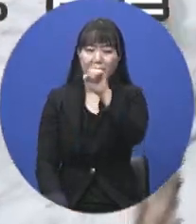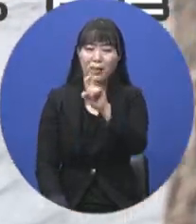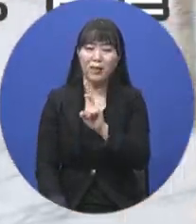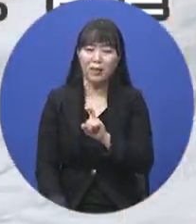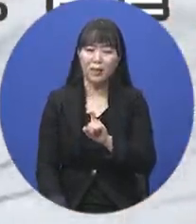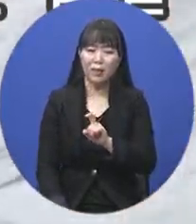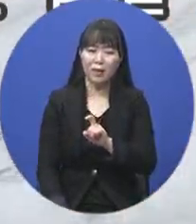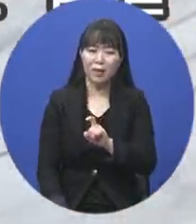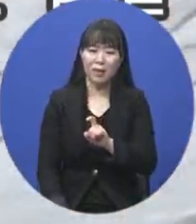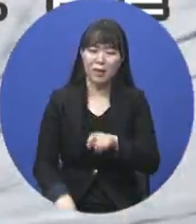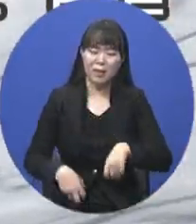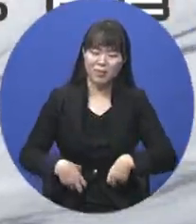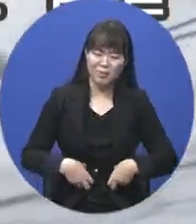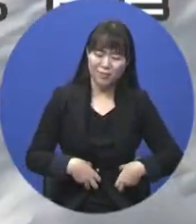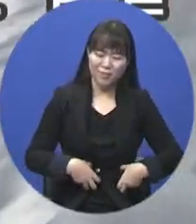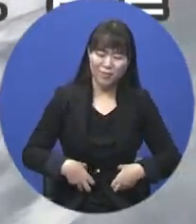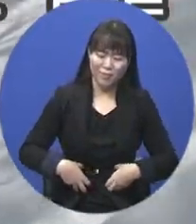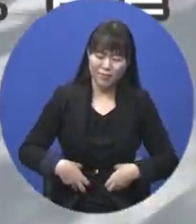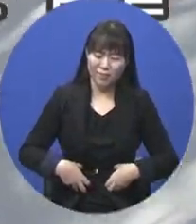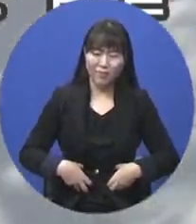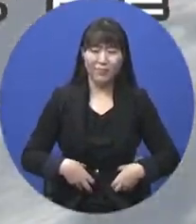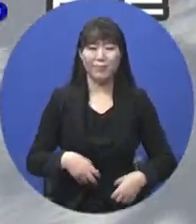woo 으